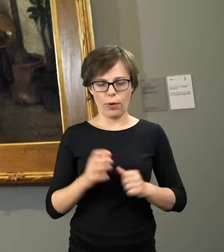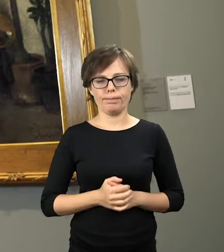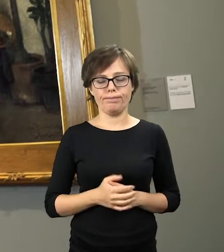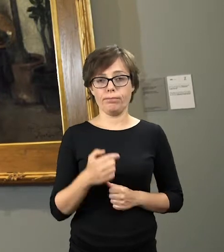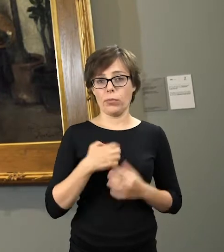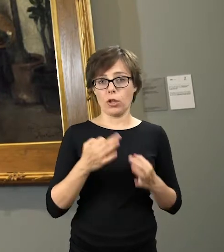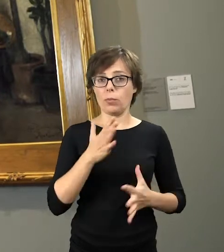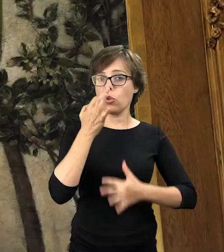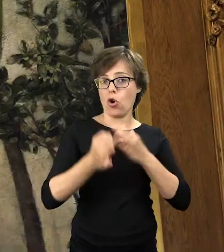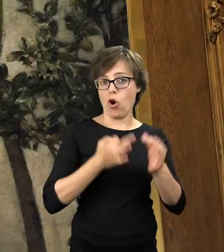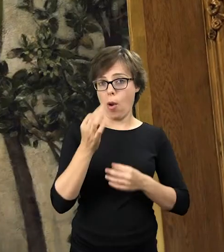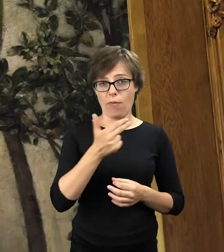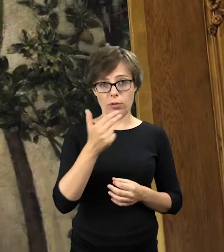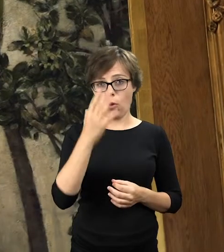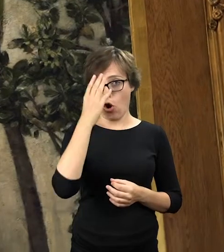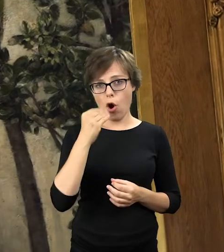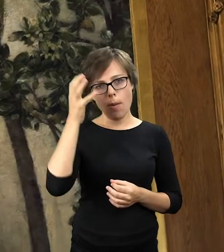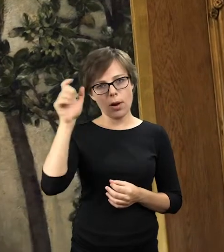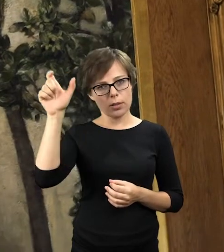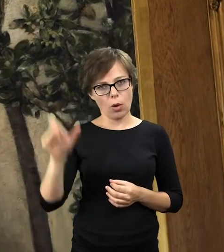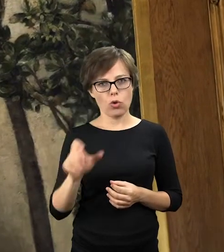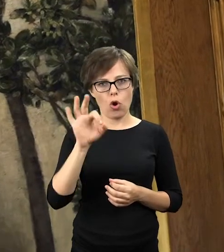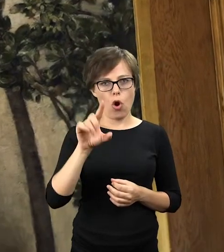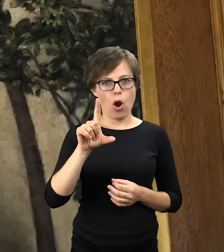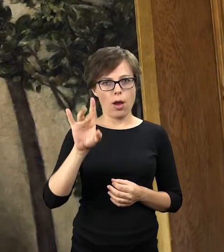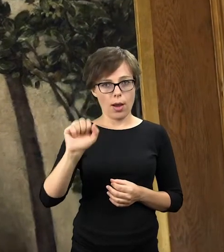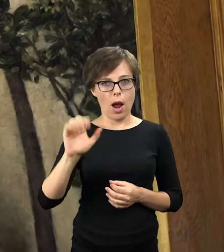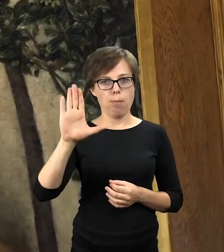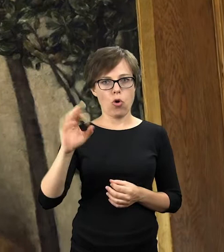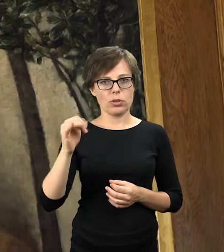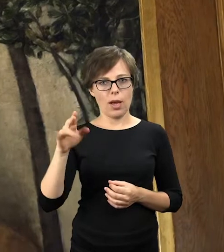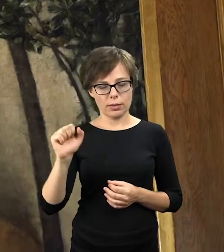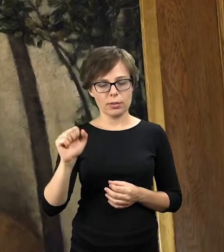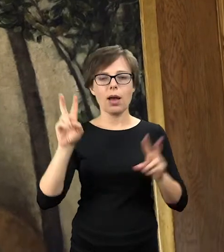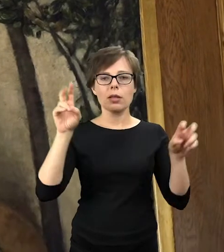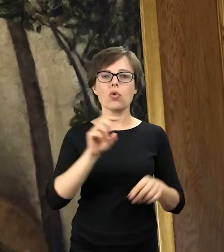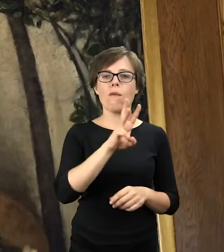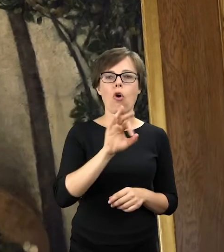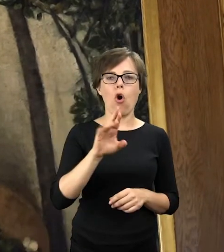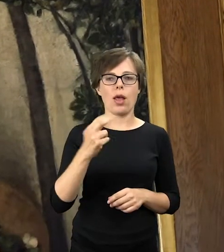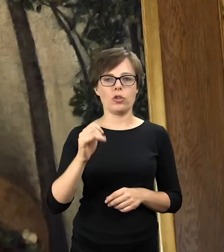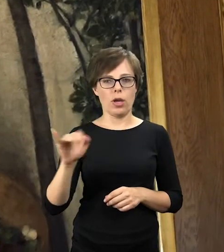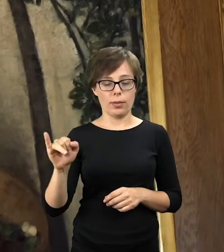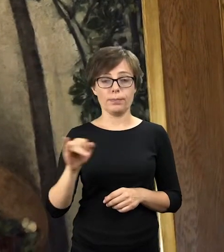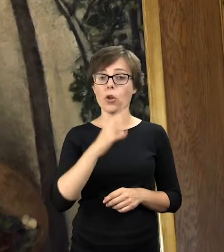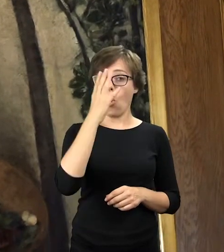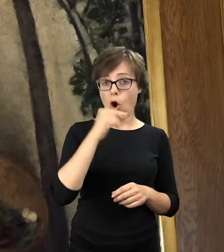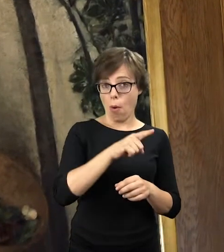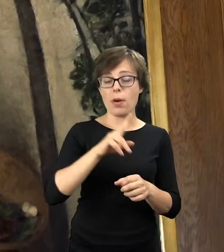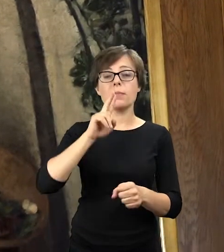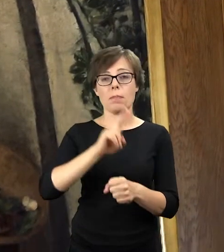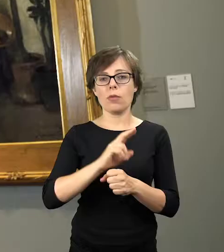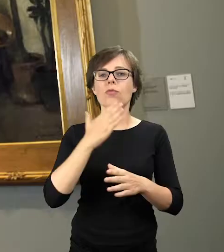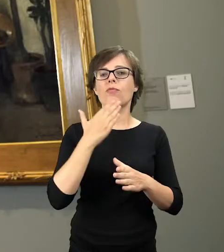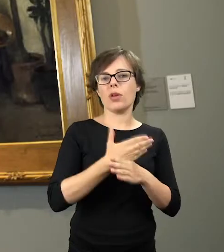Dzisiaj opowiem o obrazie Olgi Boznańskiej w Oranżerii. O obrazie, który został zaadoptowany przez firmę